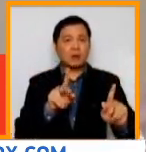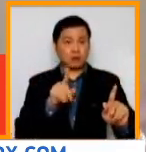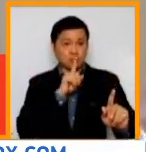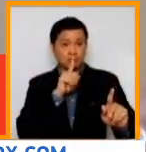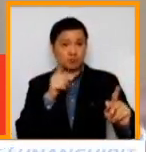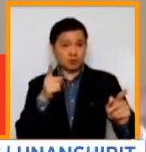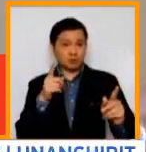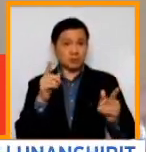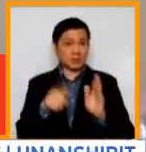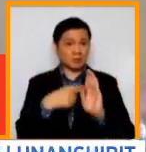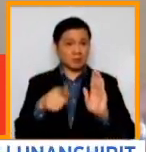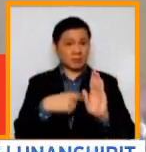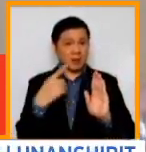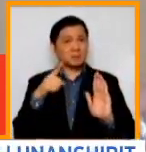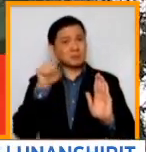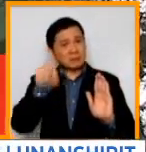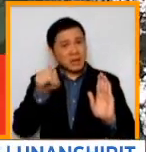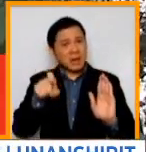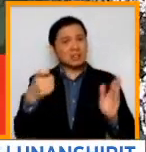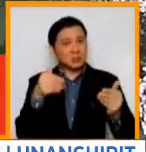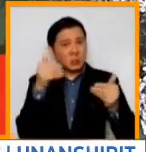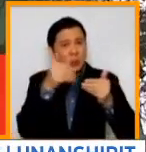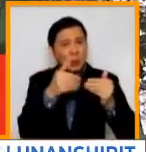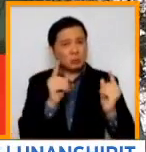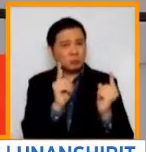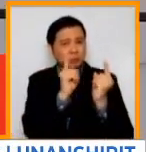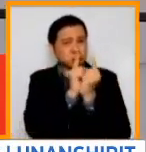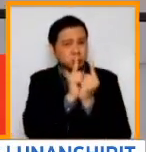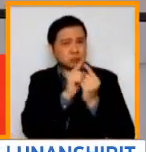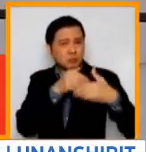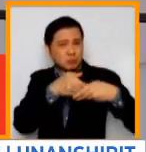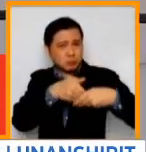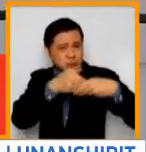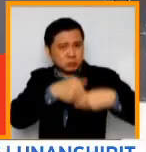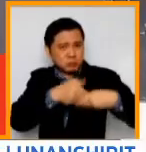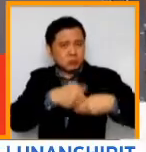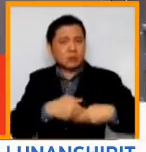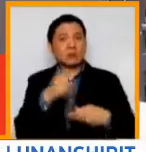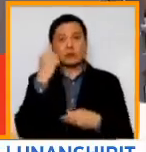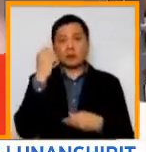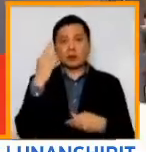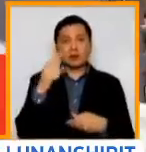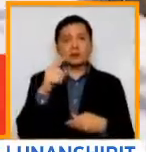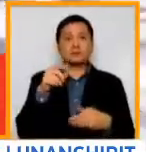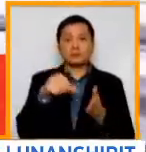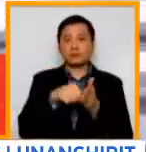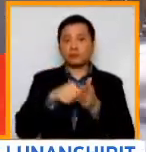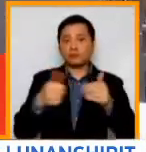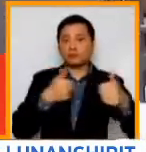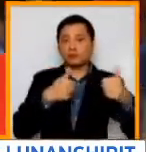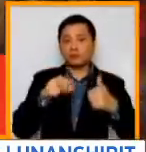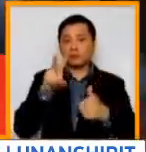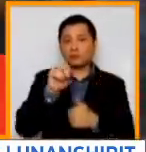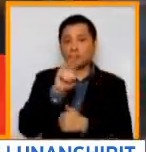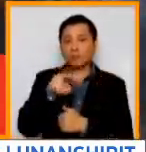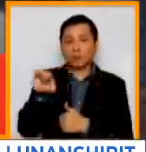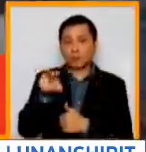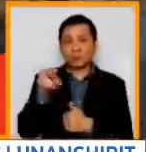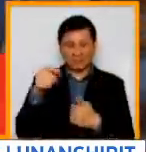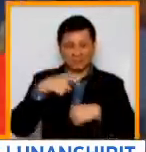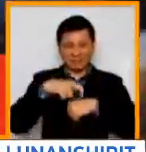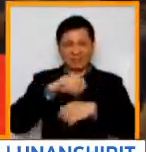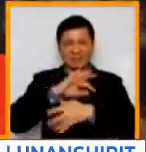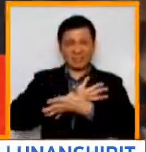minsan ang maging super close. Pero sa darating na eleksyon 2022 at sa gitna ng COVID pandemic,